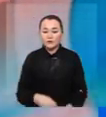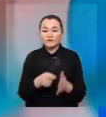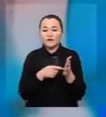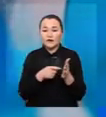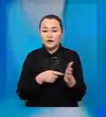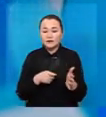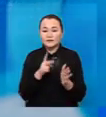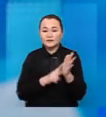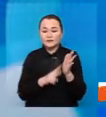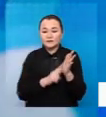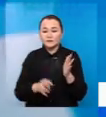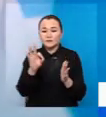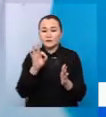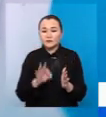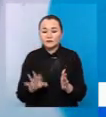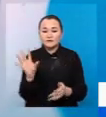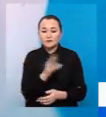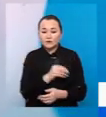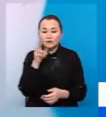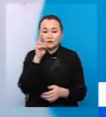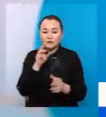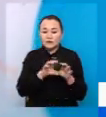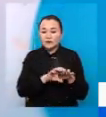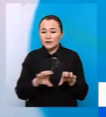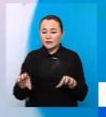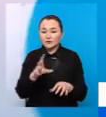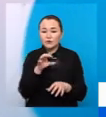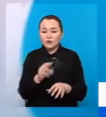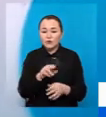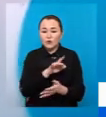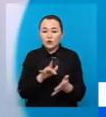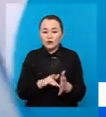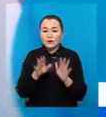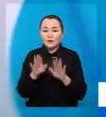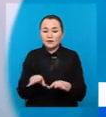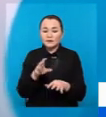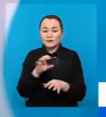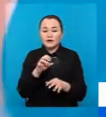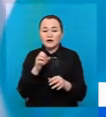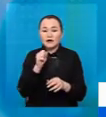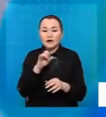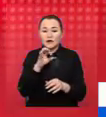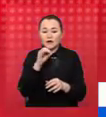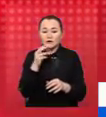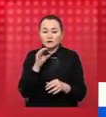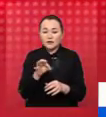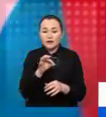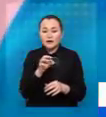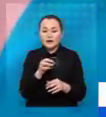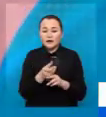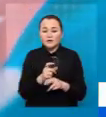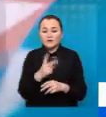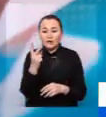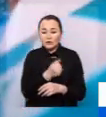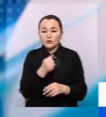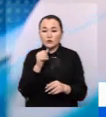В Караганде 70% всех канализационных стоков города текут вместо станции аэрации в речку Букпа. Вторую